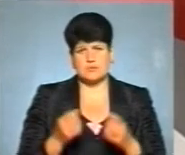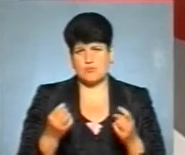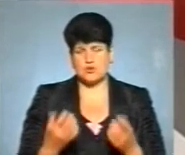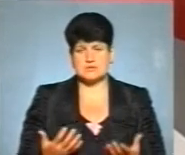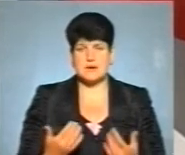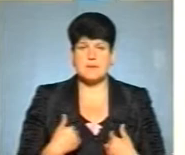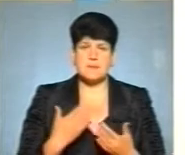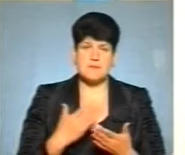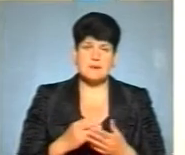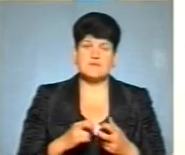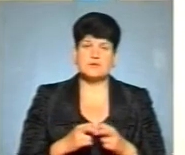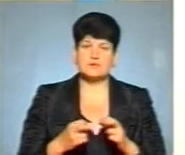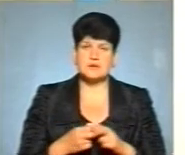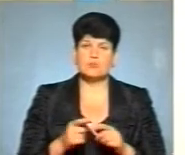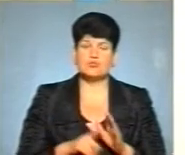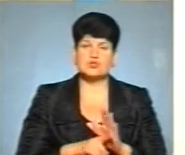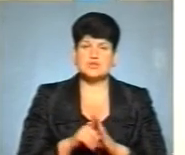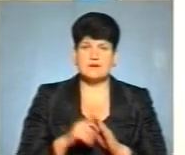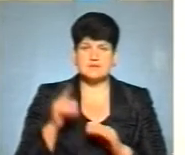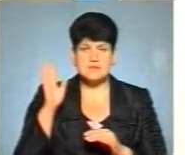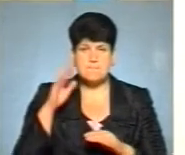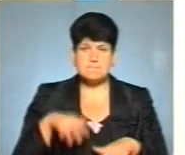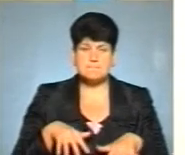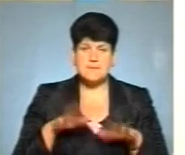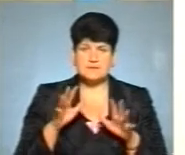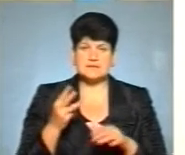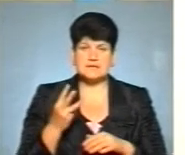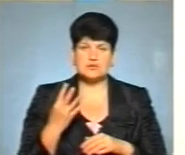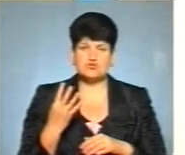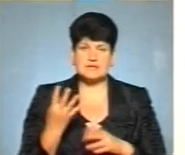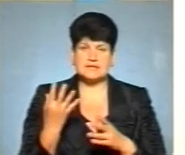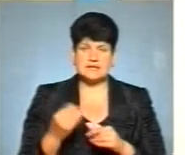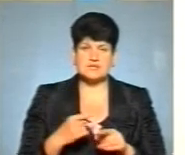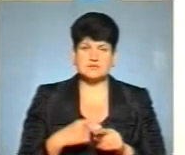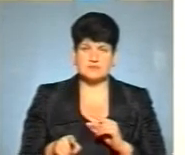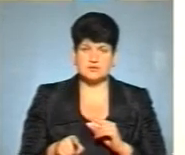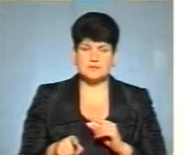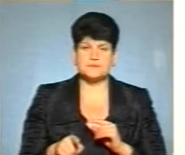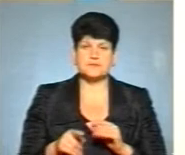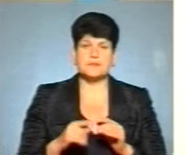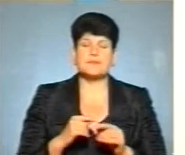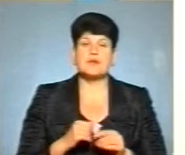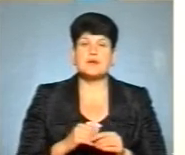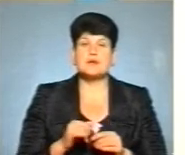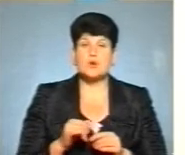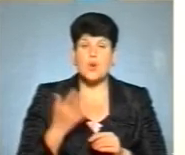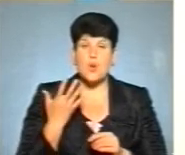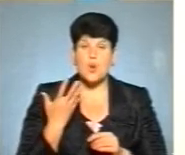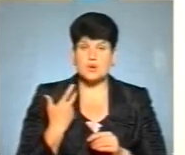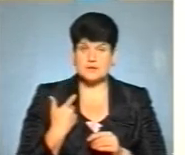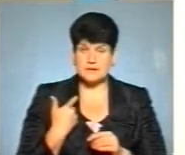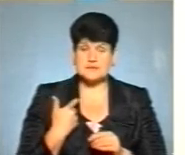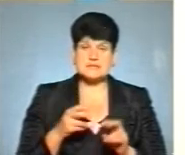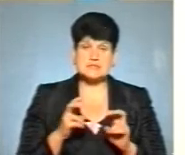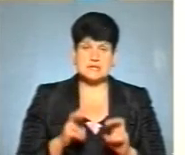маємо Івано-Франківщину, де почався паводок на 3-4 дні швидше. Тобто стихійне лихо почалося буквально на 3-4 дні швидше. Коли